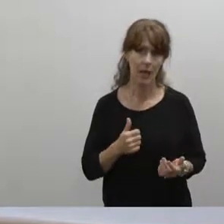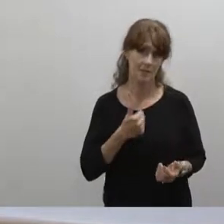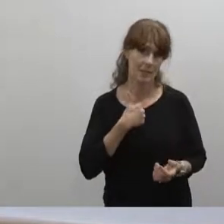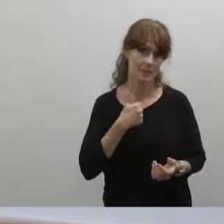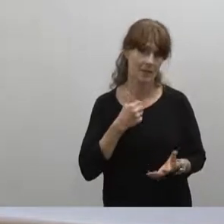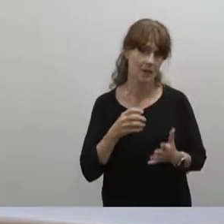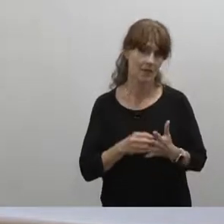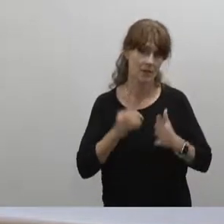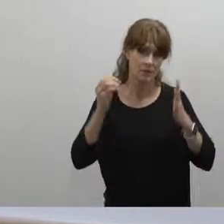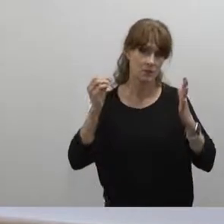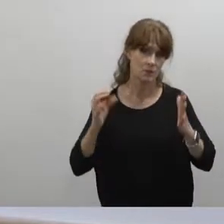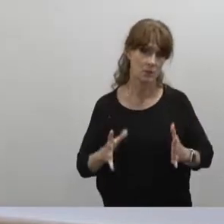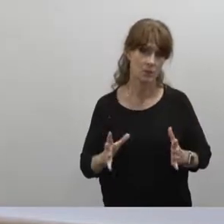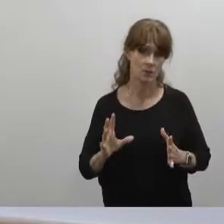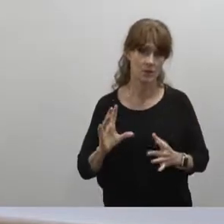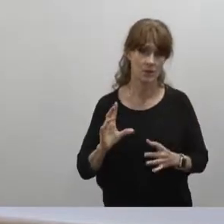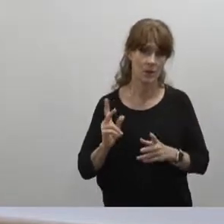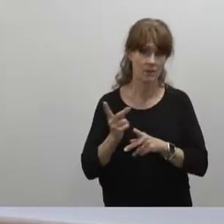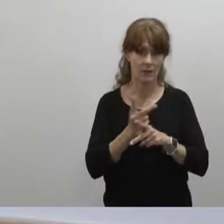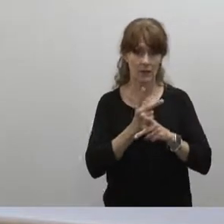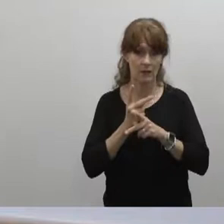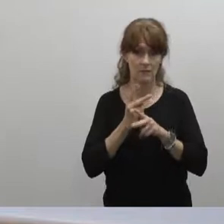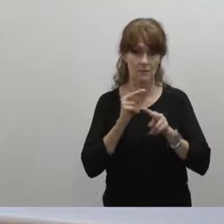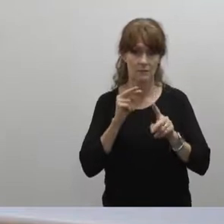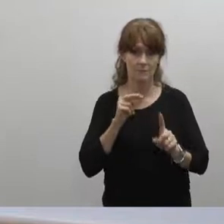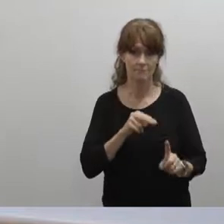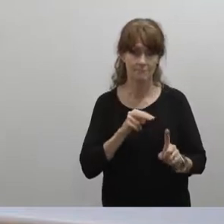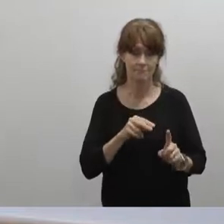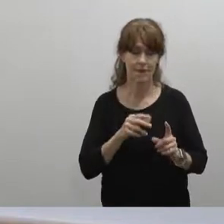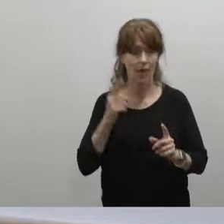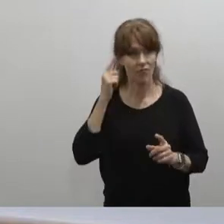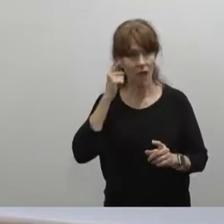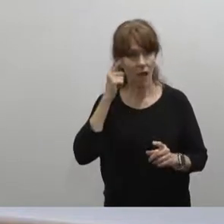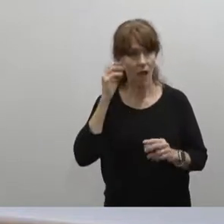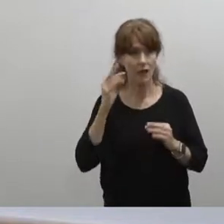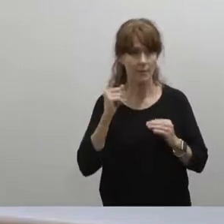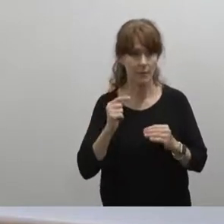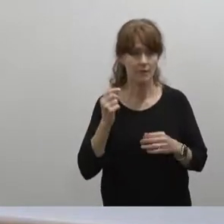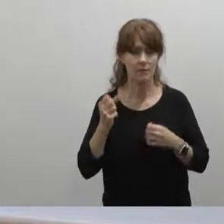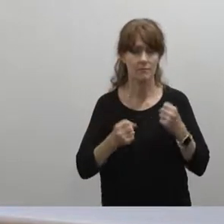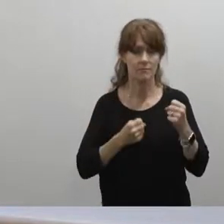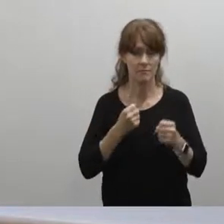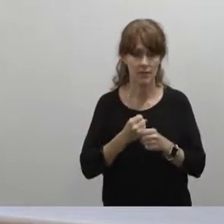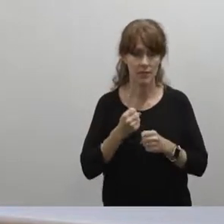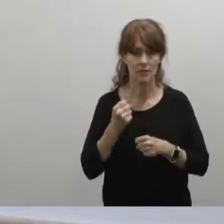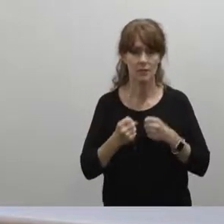khi nhóm chia sẻ, không cả group grown